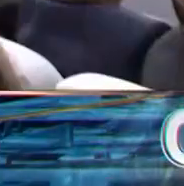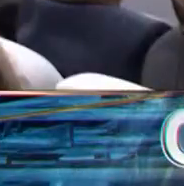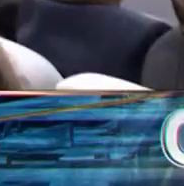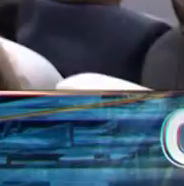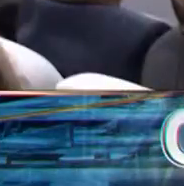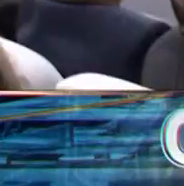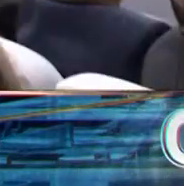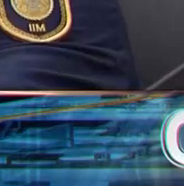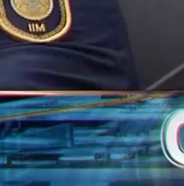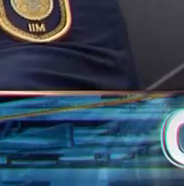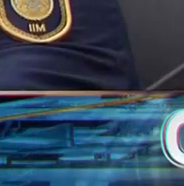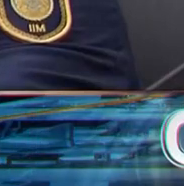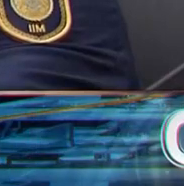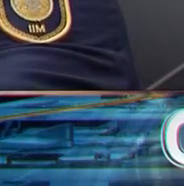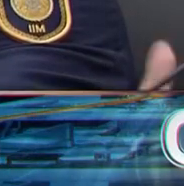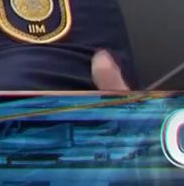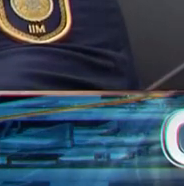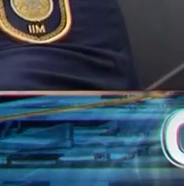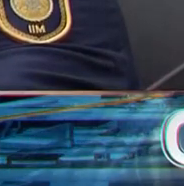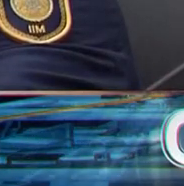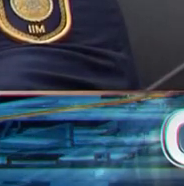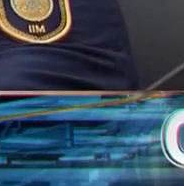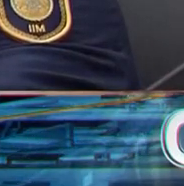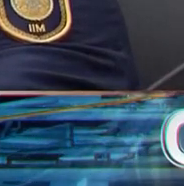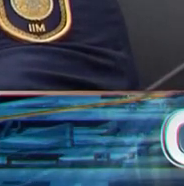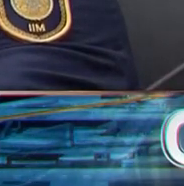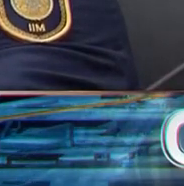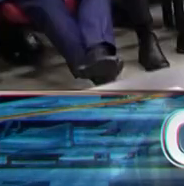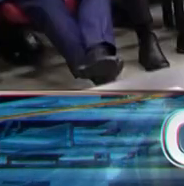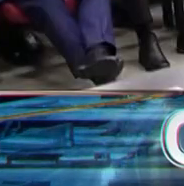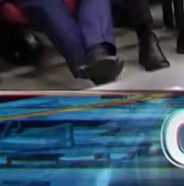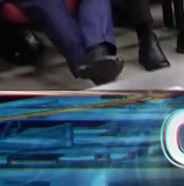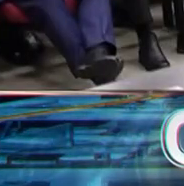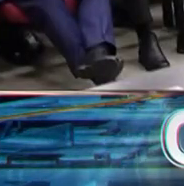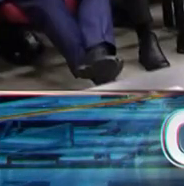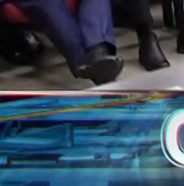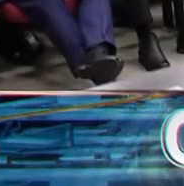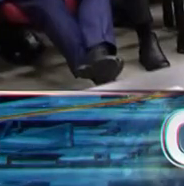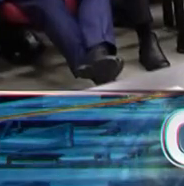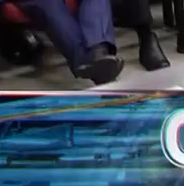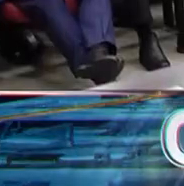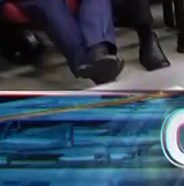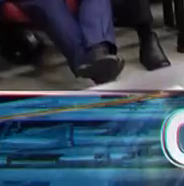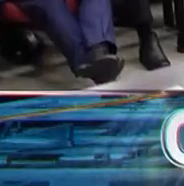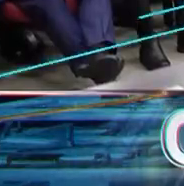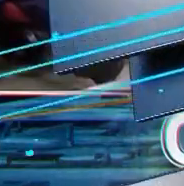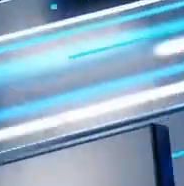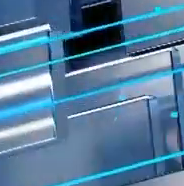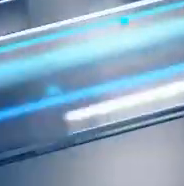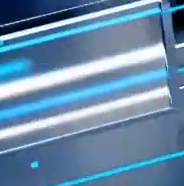Кадровые назначения. Глава региона Амандык Баталов представил новых руководителей департамента полиции и антикоррупционной службы